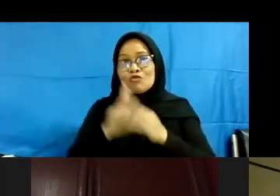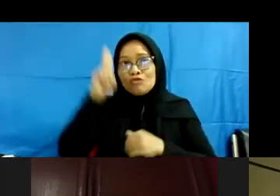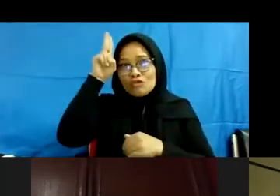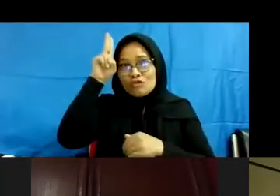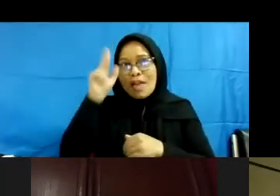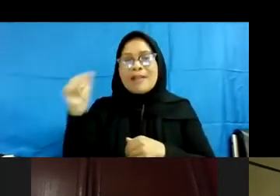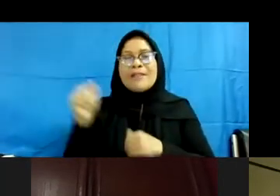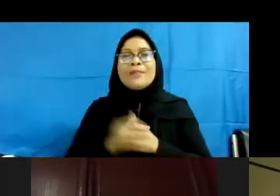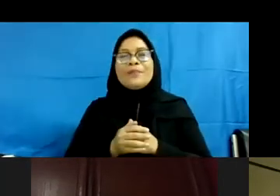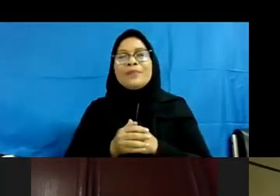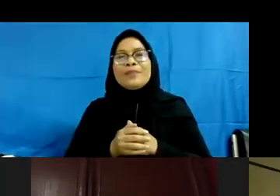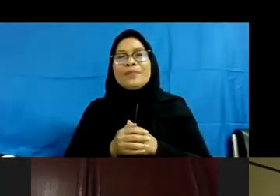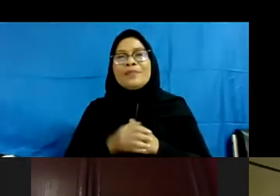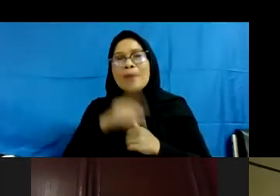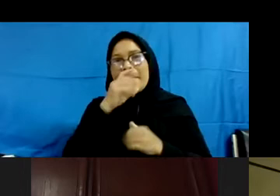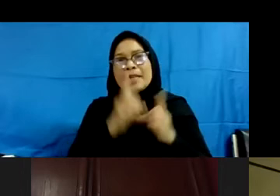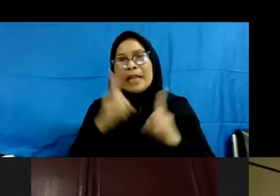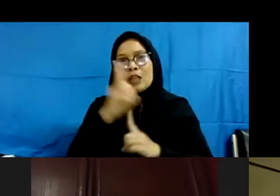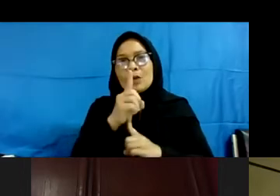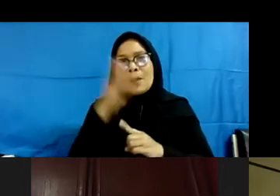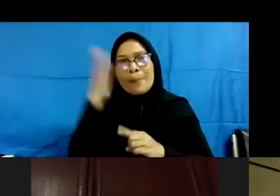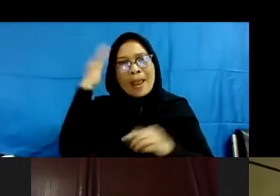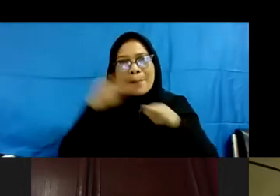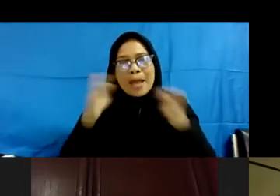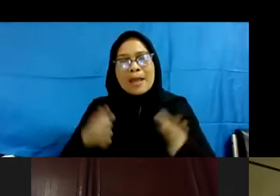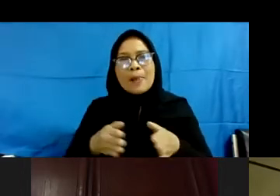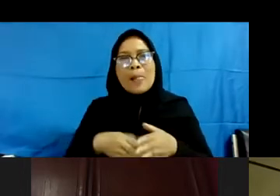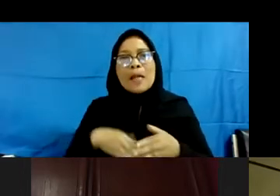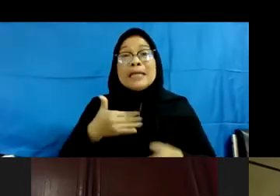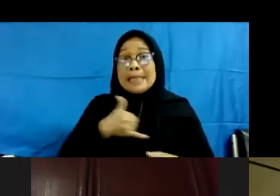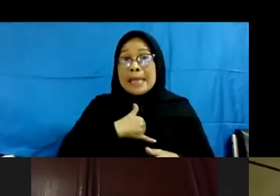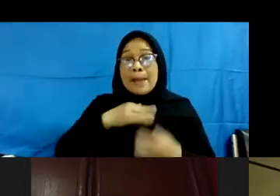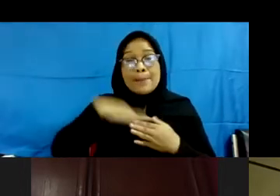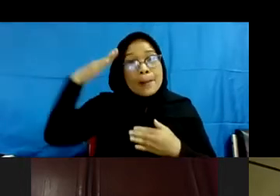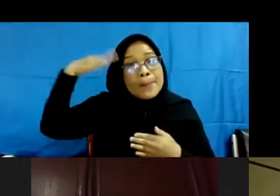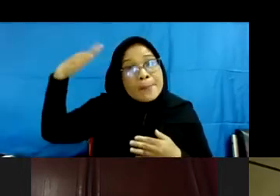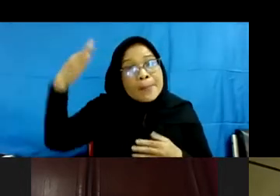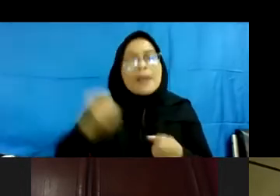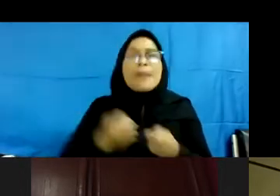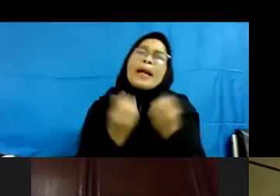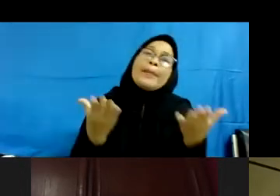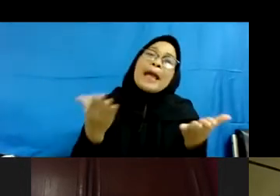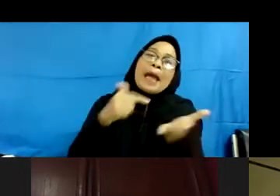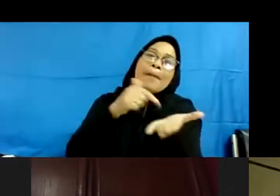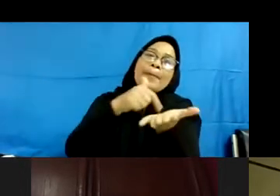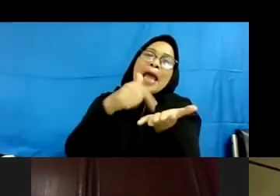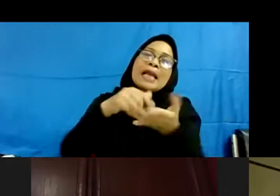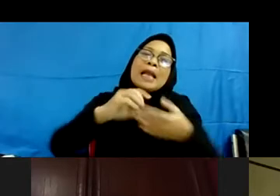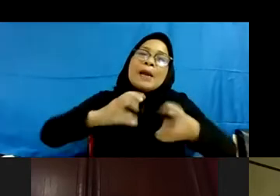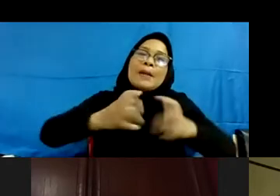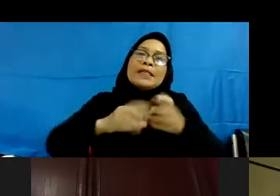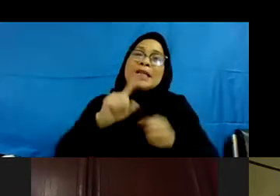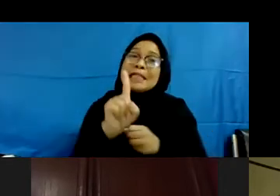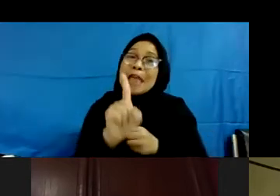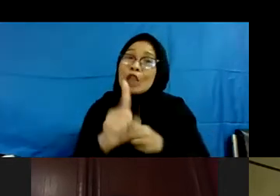Pak Kepala Balai. Kalau mimpi saya tuh gini, Pak, bagaimana Braille itu kita jadikan satu hal